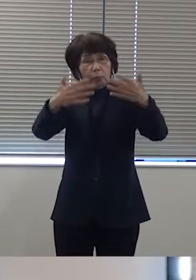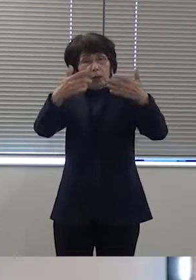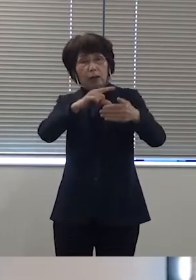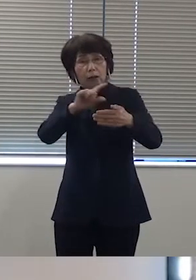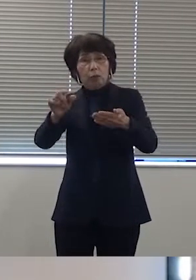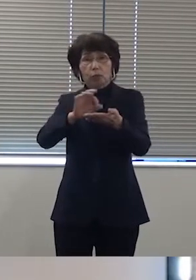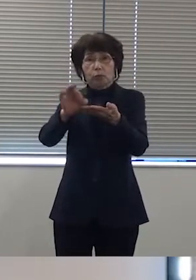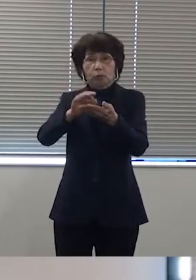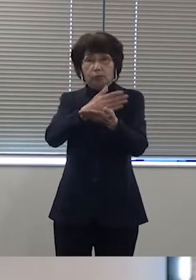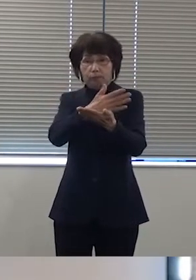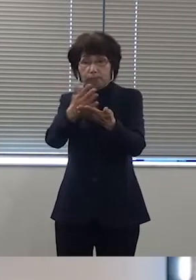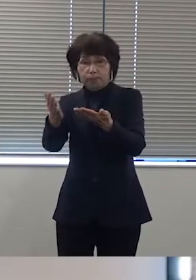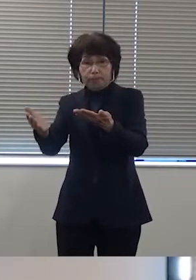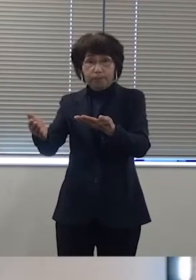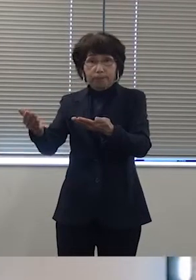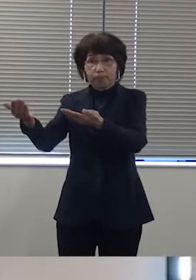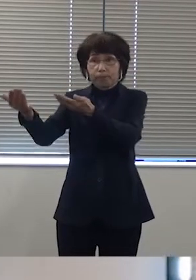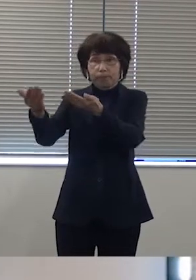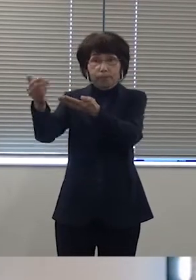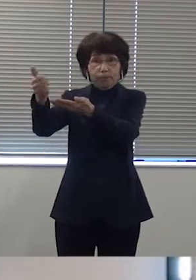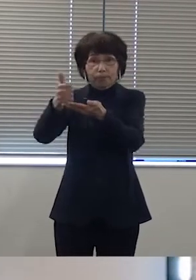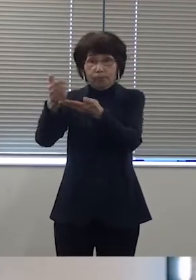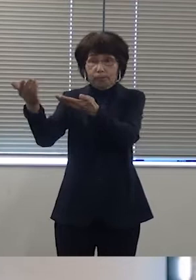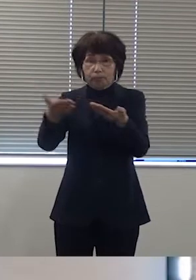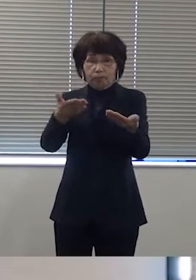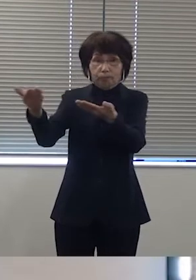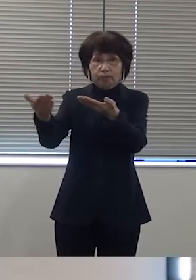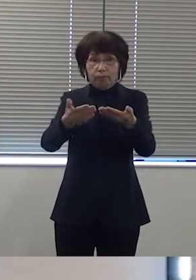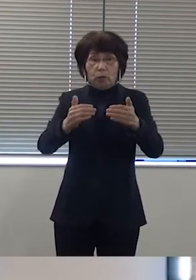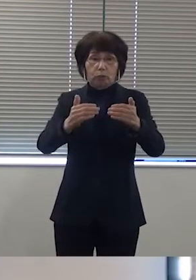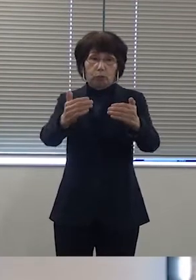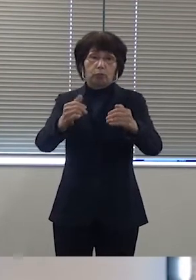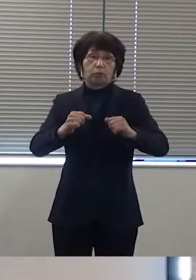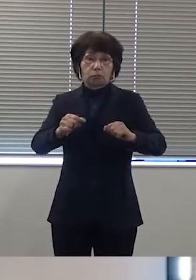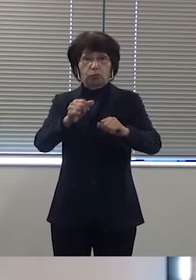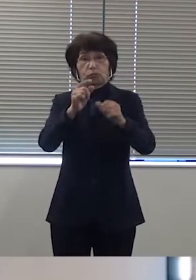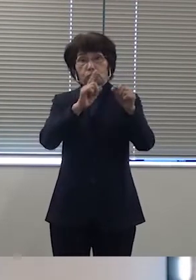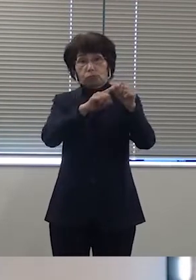でございます。次のページをお願いいたします。